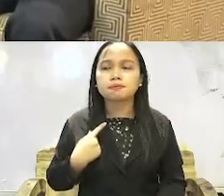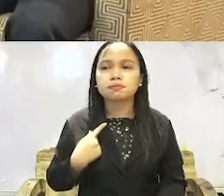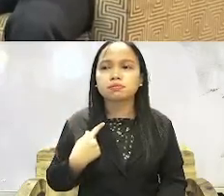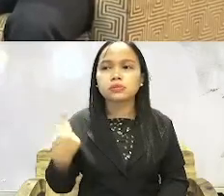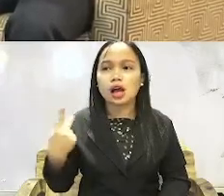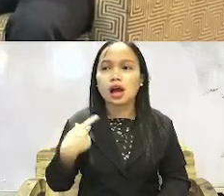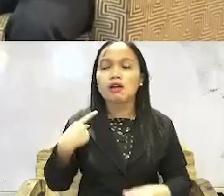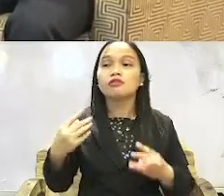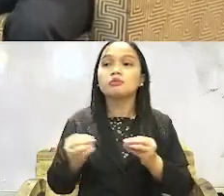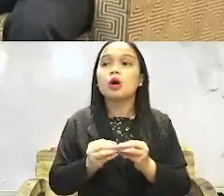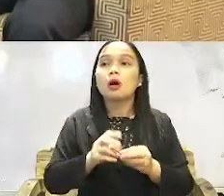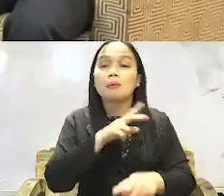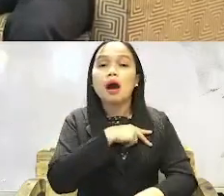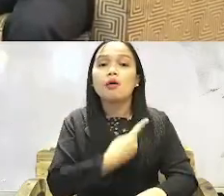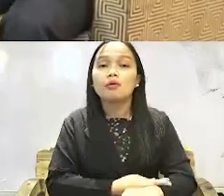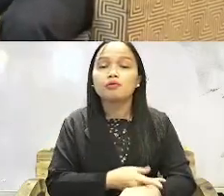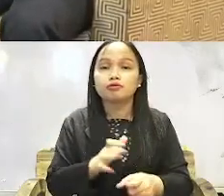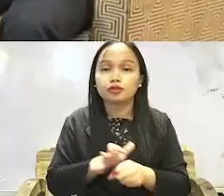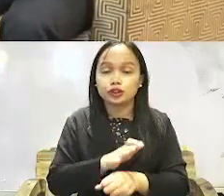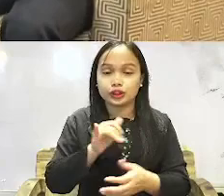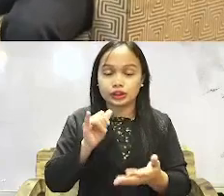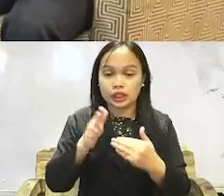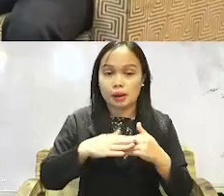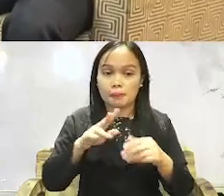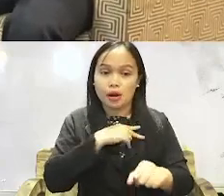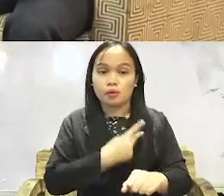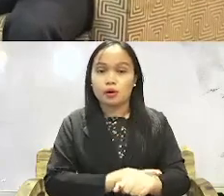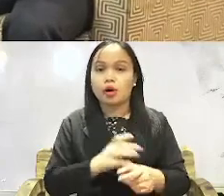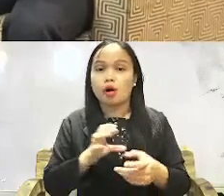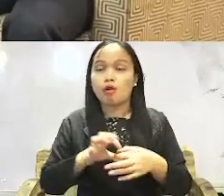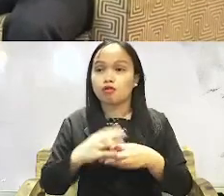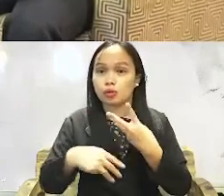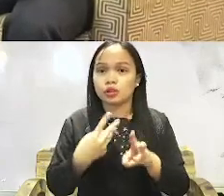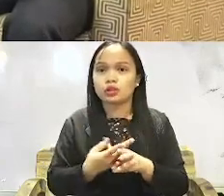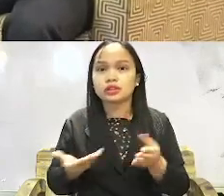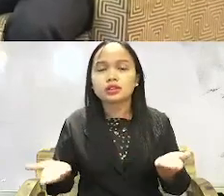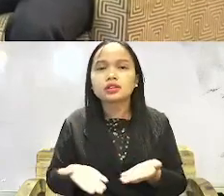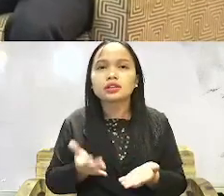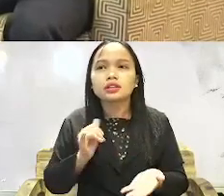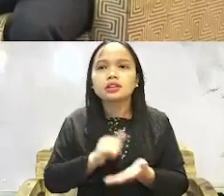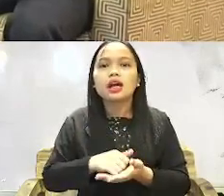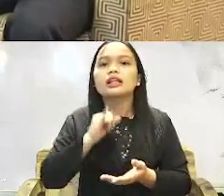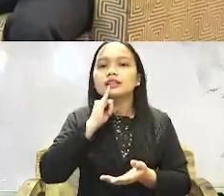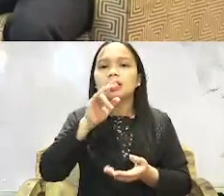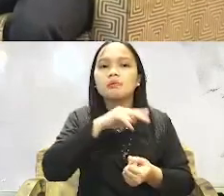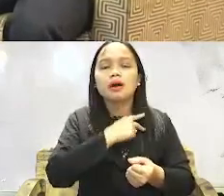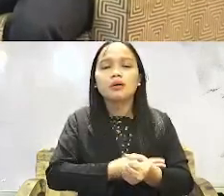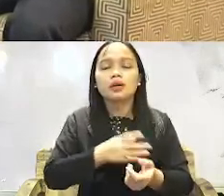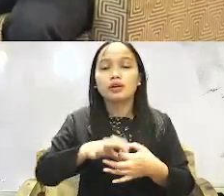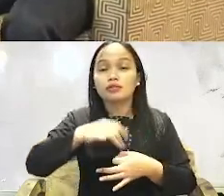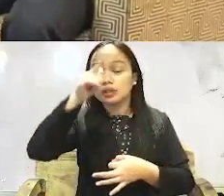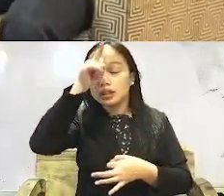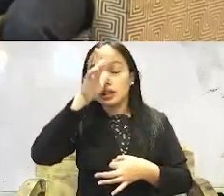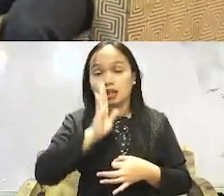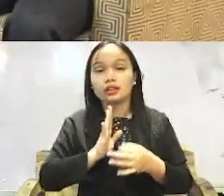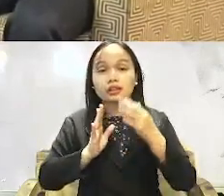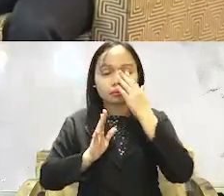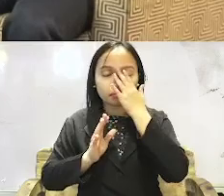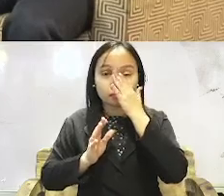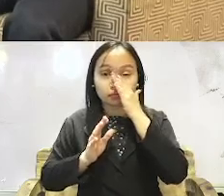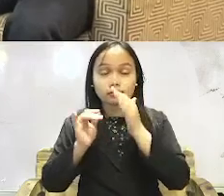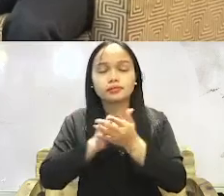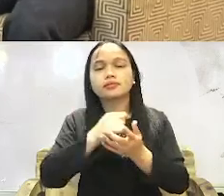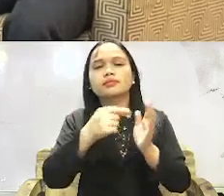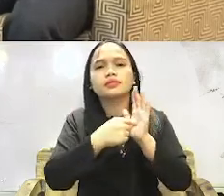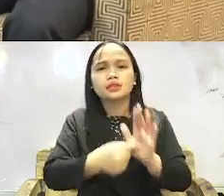mas makapangyarihan pa sa power ng mundo na ito. And that is the power of God, which symbolizes the love of God.